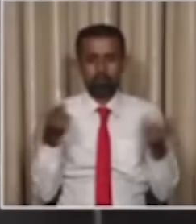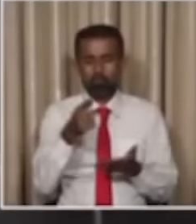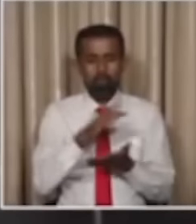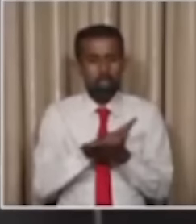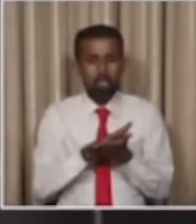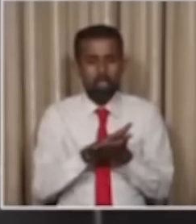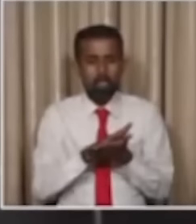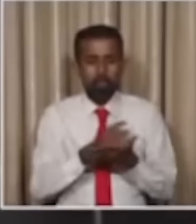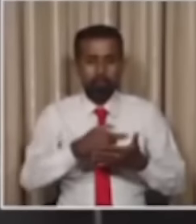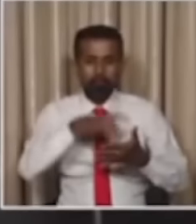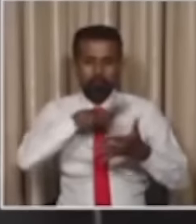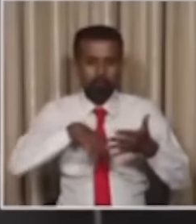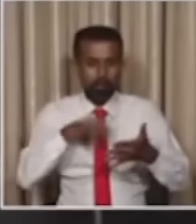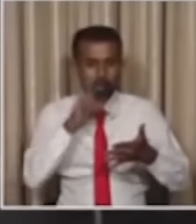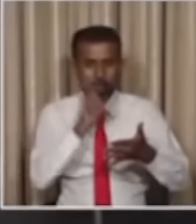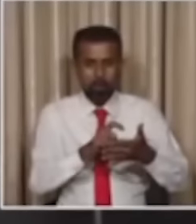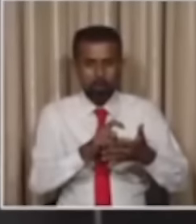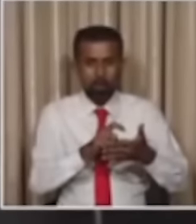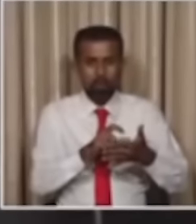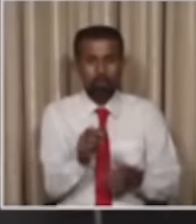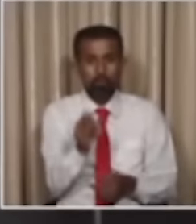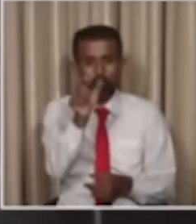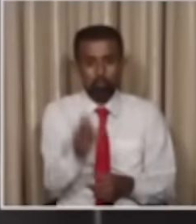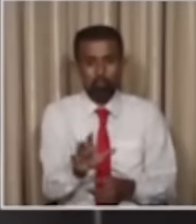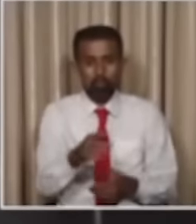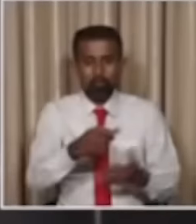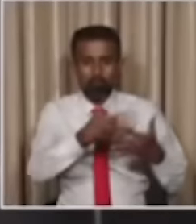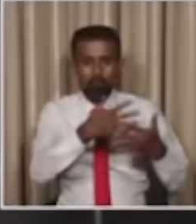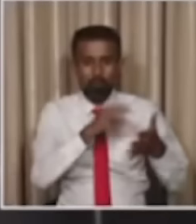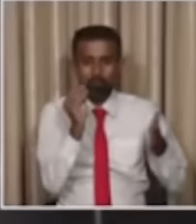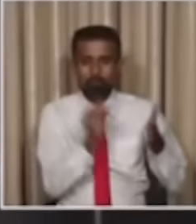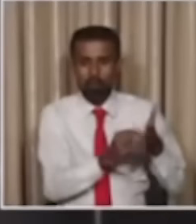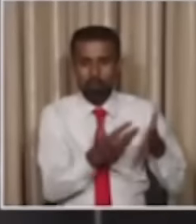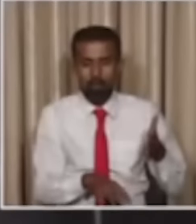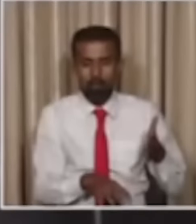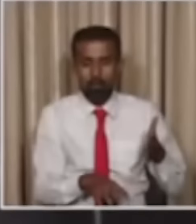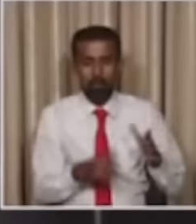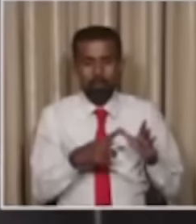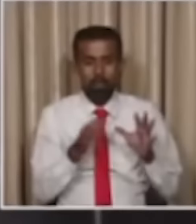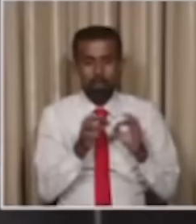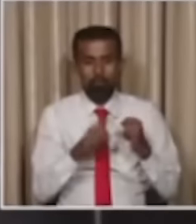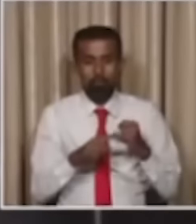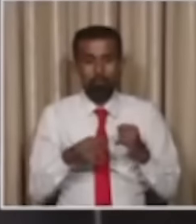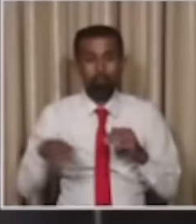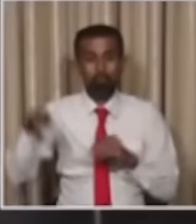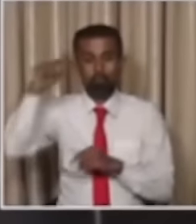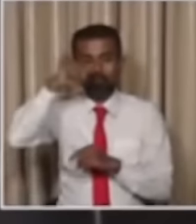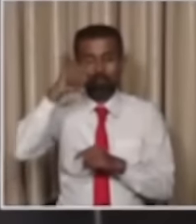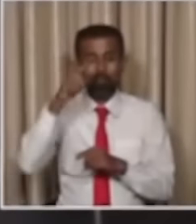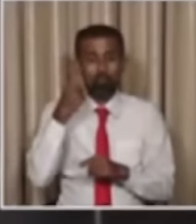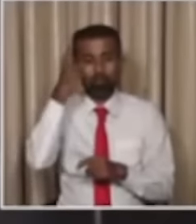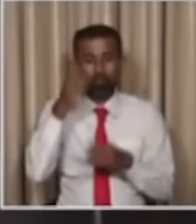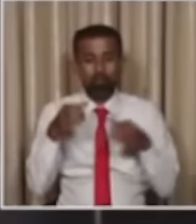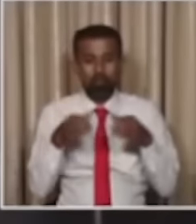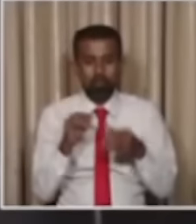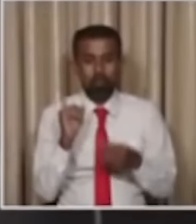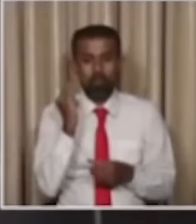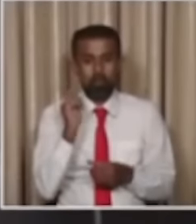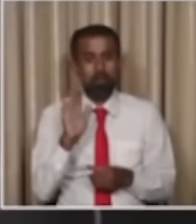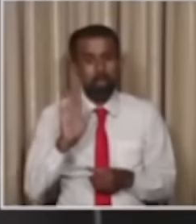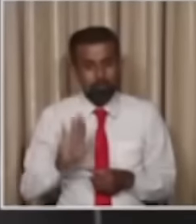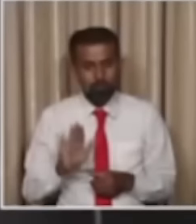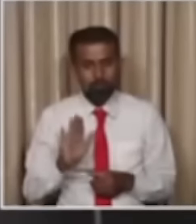අරන් බලන්න. හැන්සාඩ් එකේ ඔබතුමාගේ වාර්තා වෙලා තියෙන්නේ අබුහින්ත උඩින් බුද්ධ්‍යංශ නිලධාරීන්